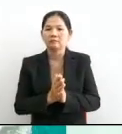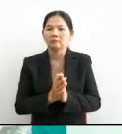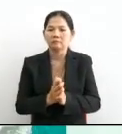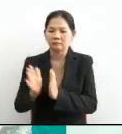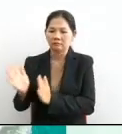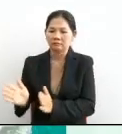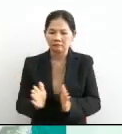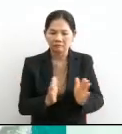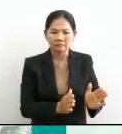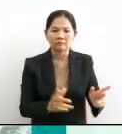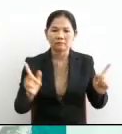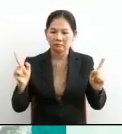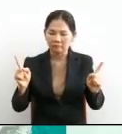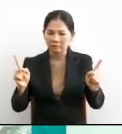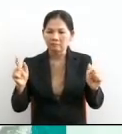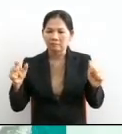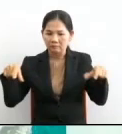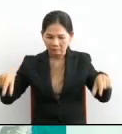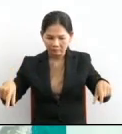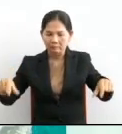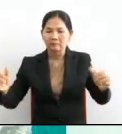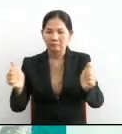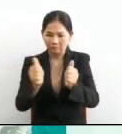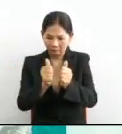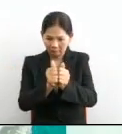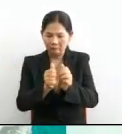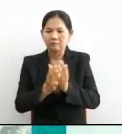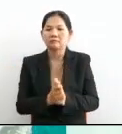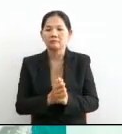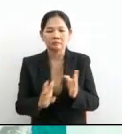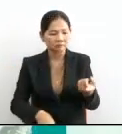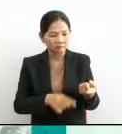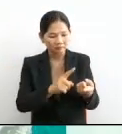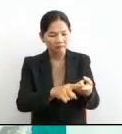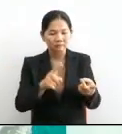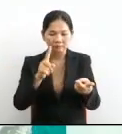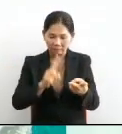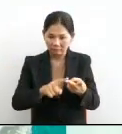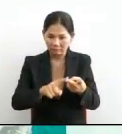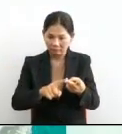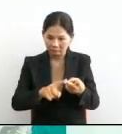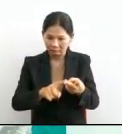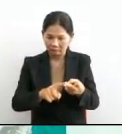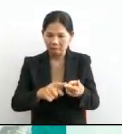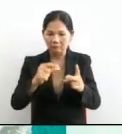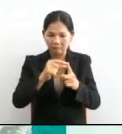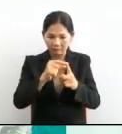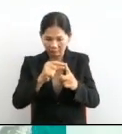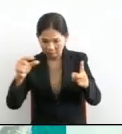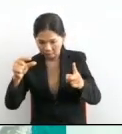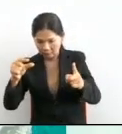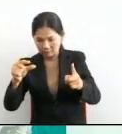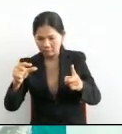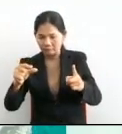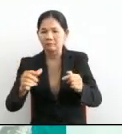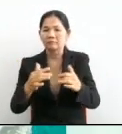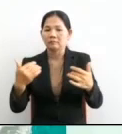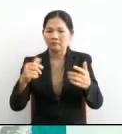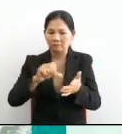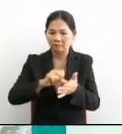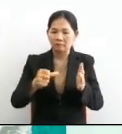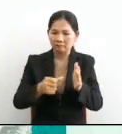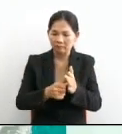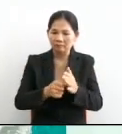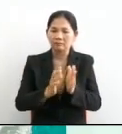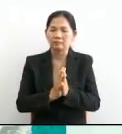riết chóm à pịa bị pịa chà cà ní nạ pịa chỉ kể là giá sạp đáy miếng này